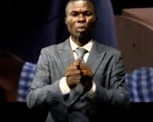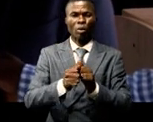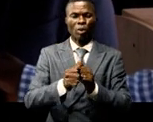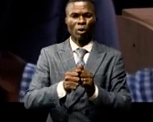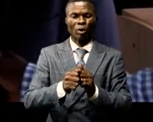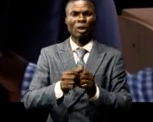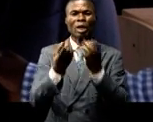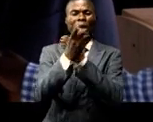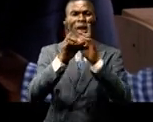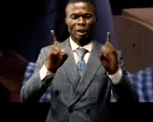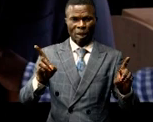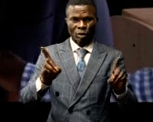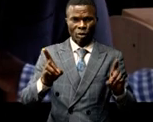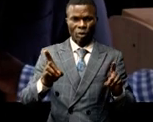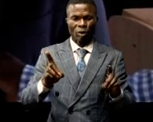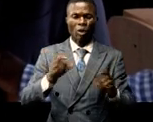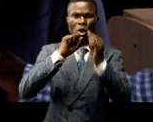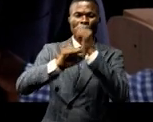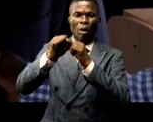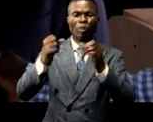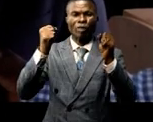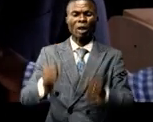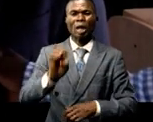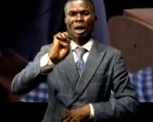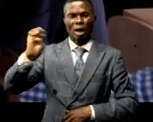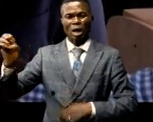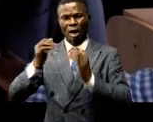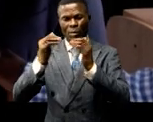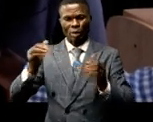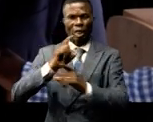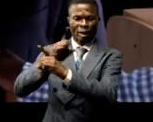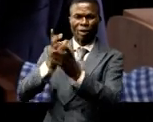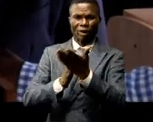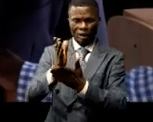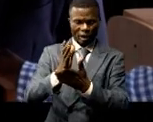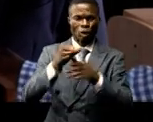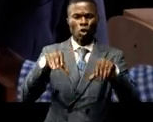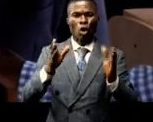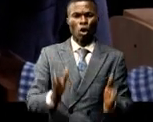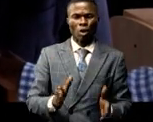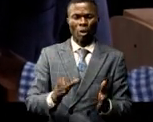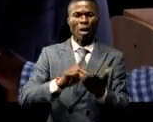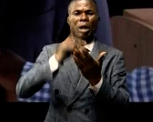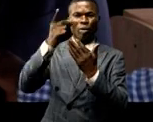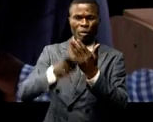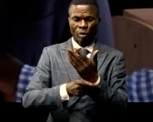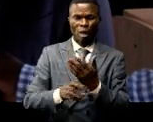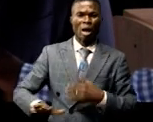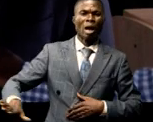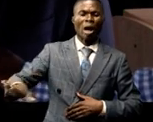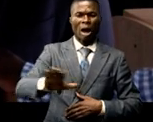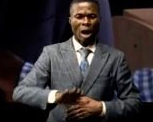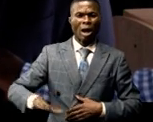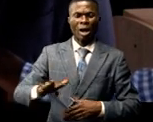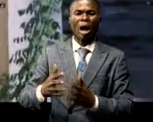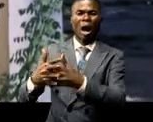démocratie, promouvoir la stabilité à l'Est, défendre des droits humains. et c'est un programme que les États-Unis peuvent bien